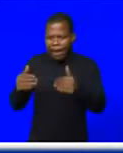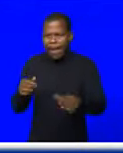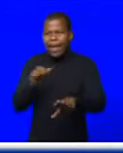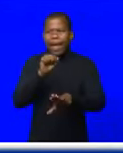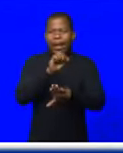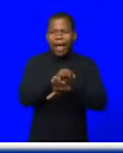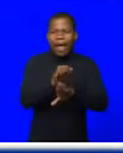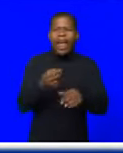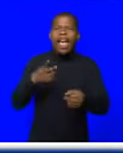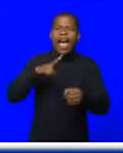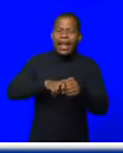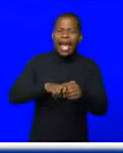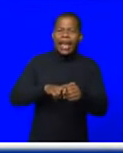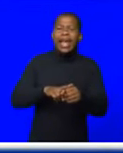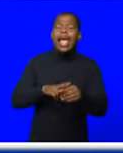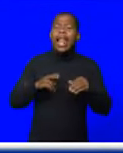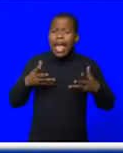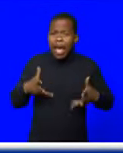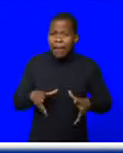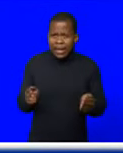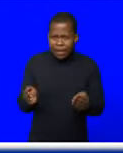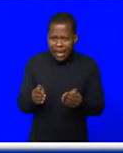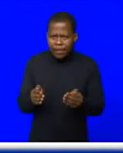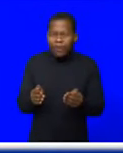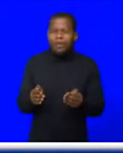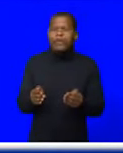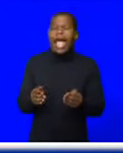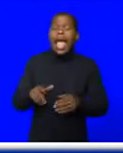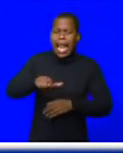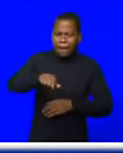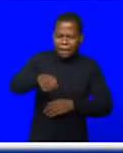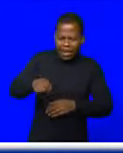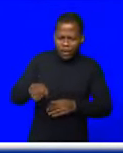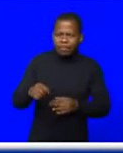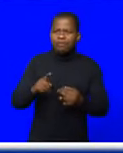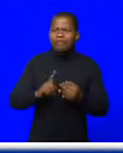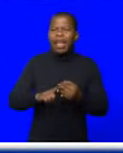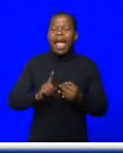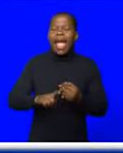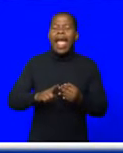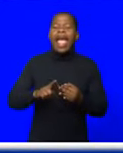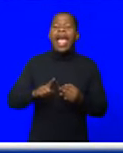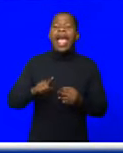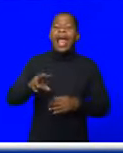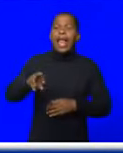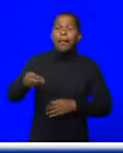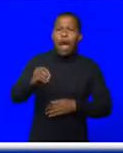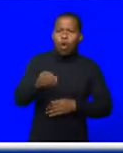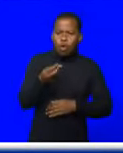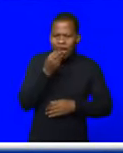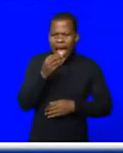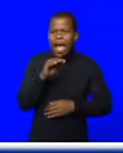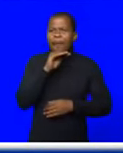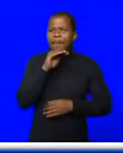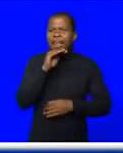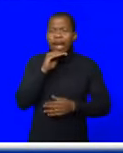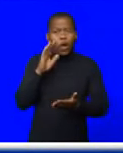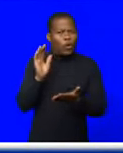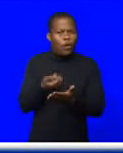khona masimu la betikhona khona magusha bo timbuya labo ijolakala khona